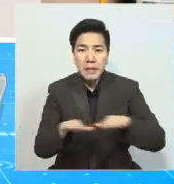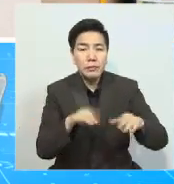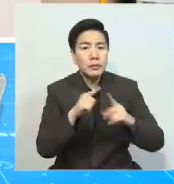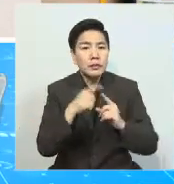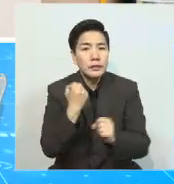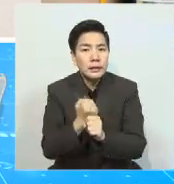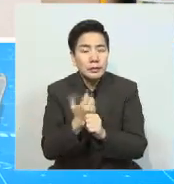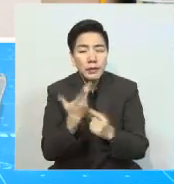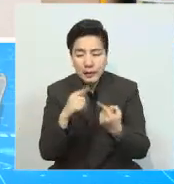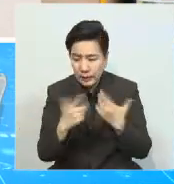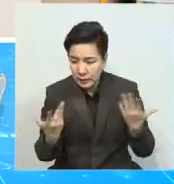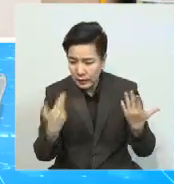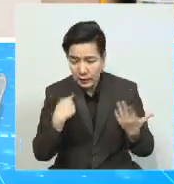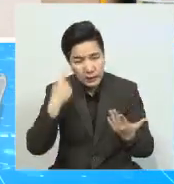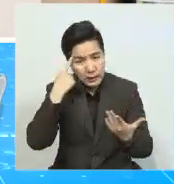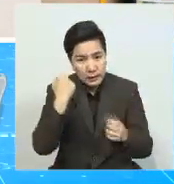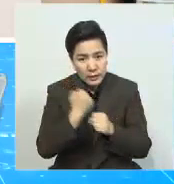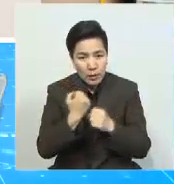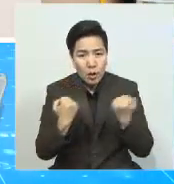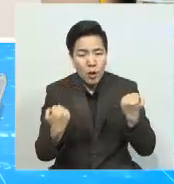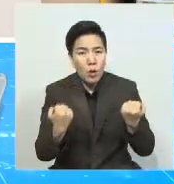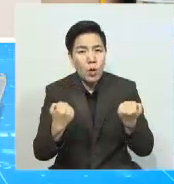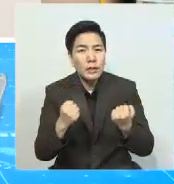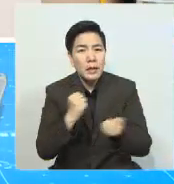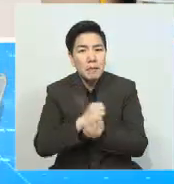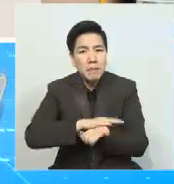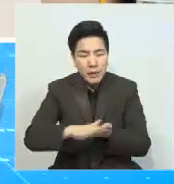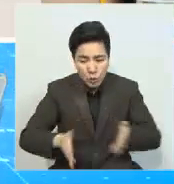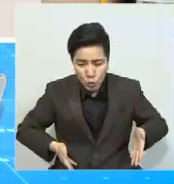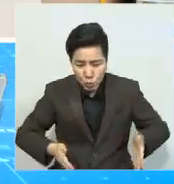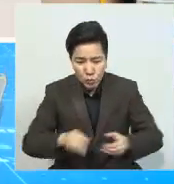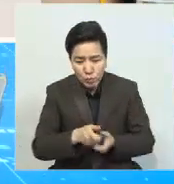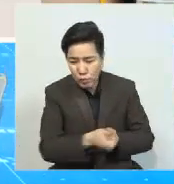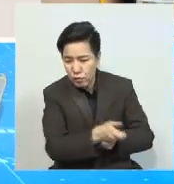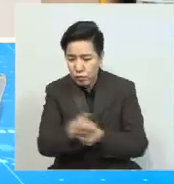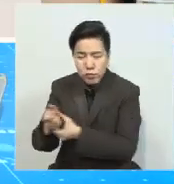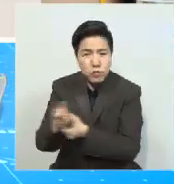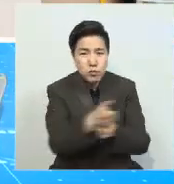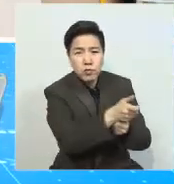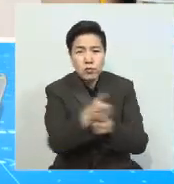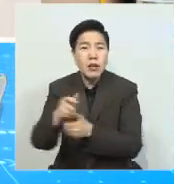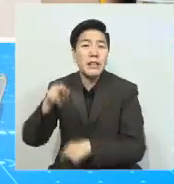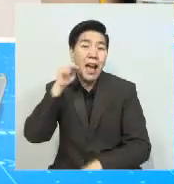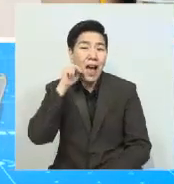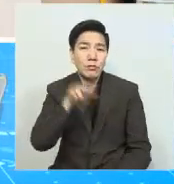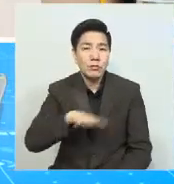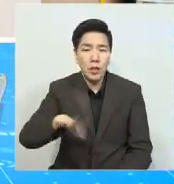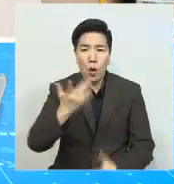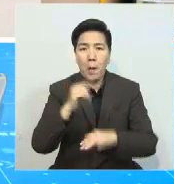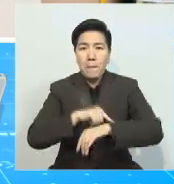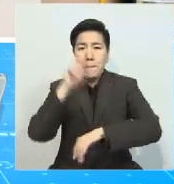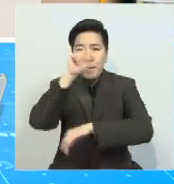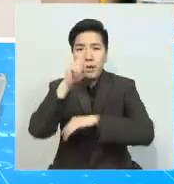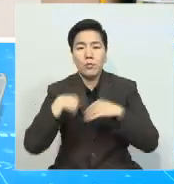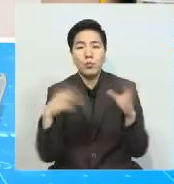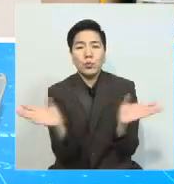รื่องของเราจะมีการปล่อยรถที่ทำความสะอาดถนนแล้วก็รถฉีดน้ำแรงดันสูงนะเดี๋ยวบ่ายโมงเนี่ยเราประชุม